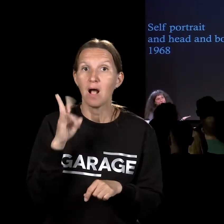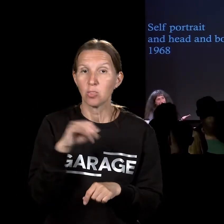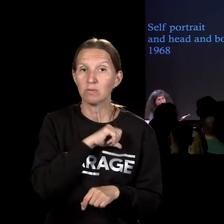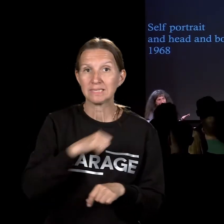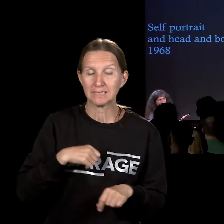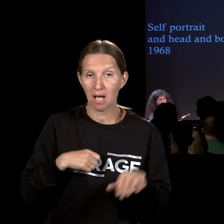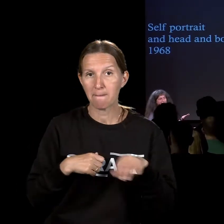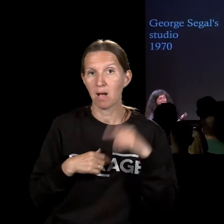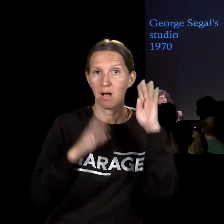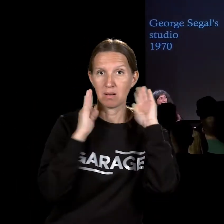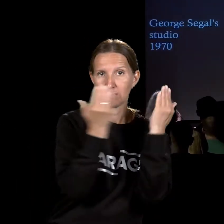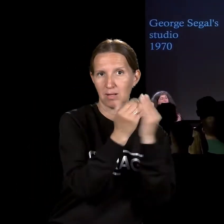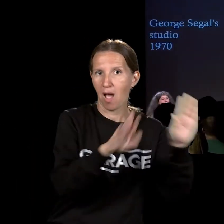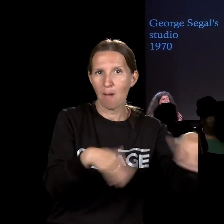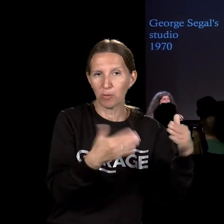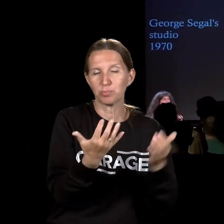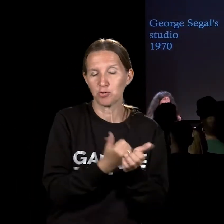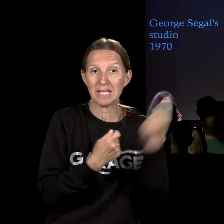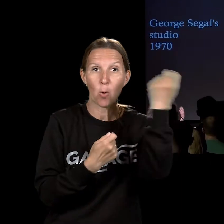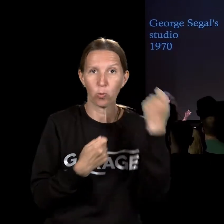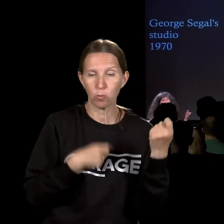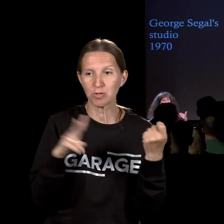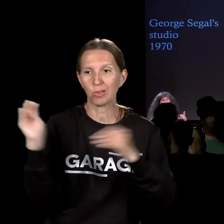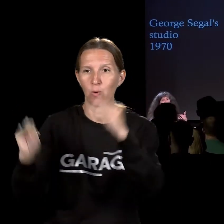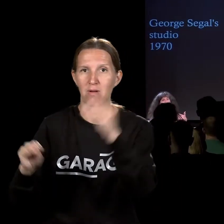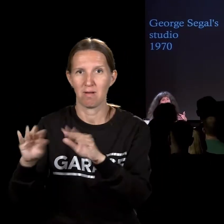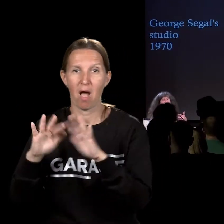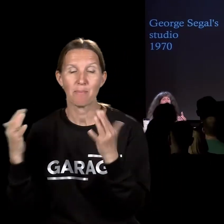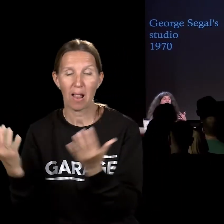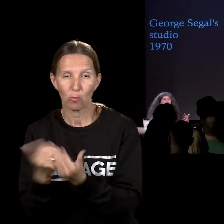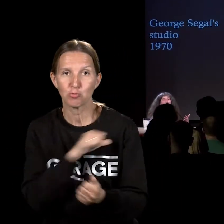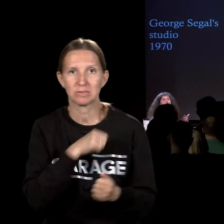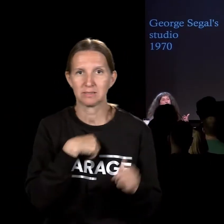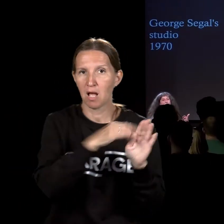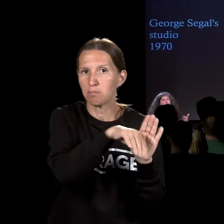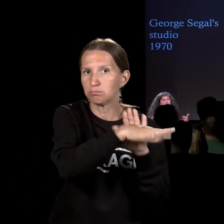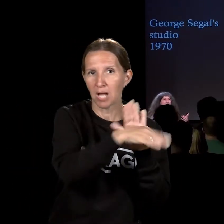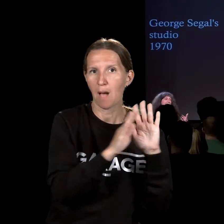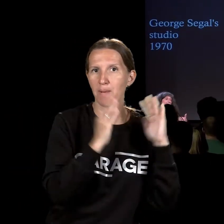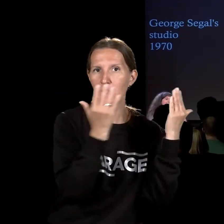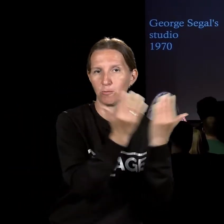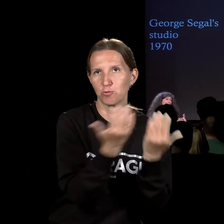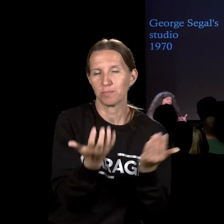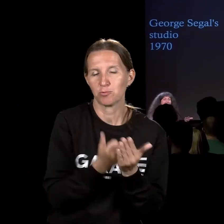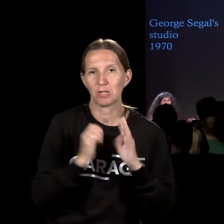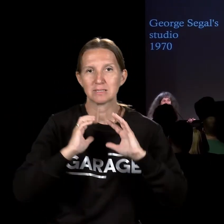он сам такая же оболочка. В том мире, в котором он создаёт, в мире достаточно иногда ностальгическом, иногда